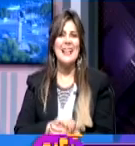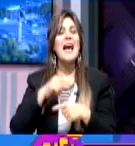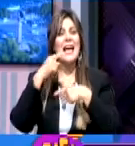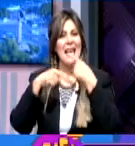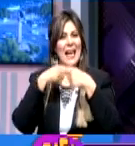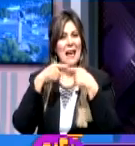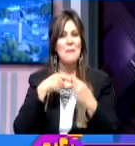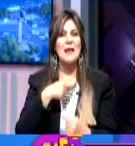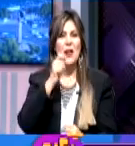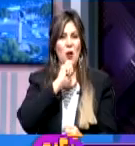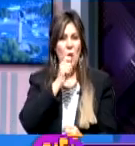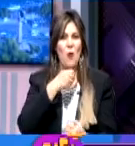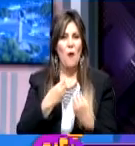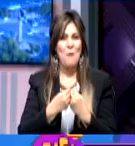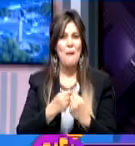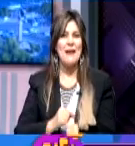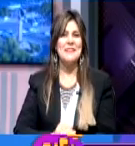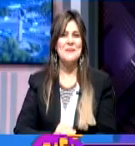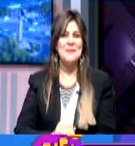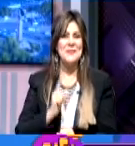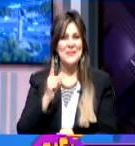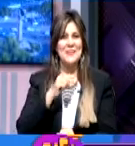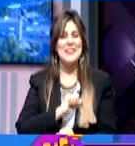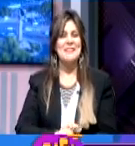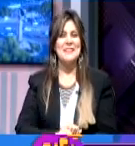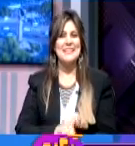نستكمل حوارنا على